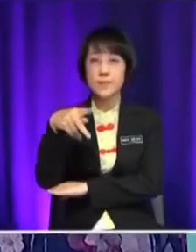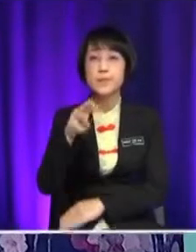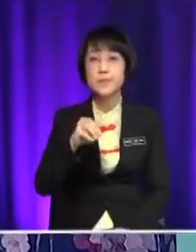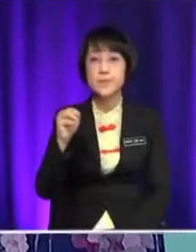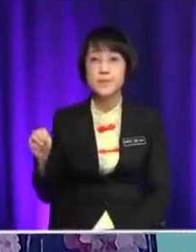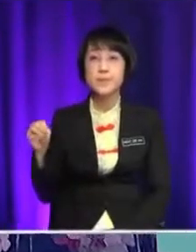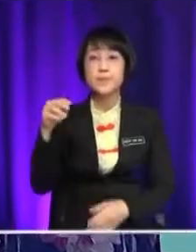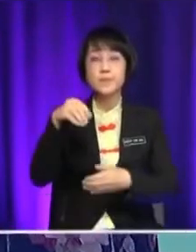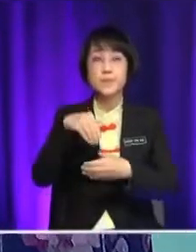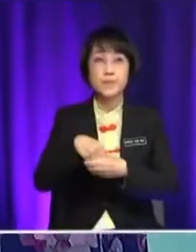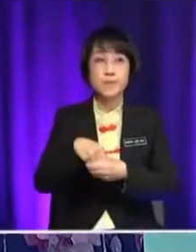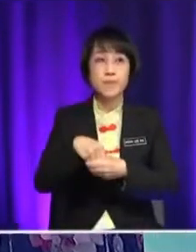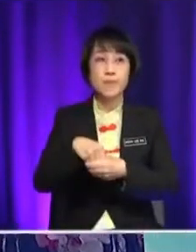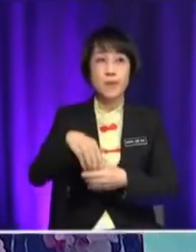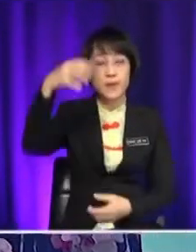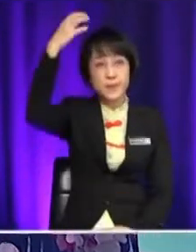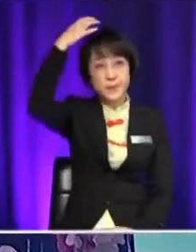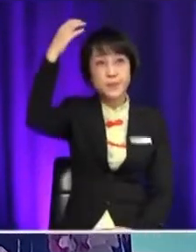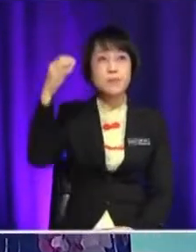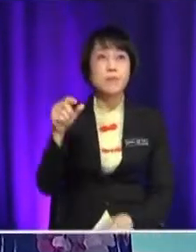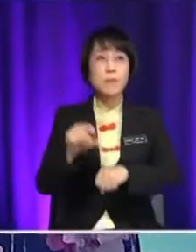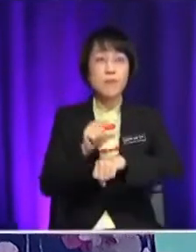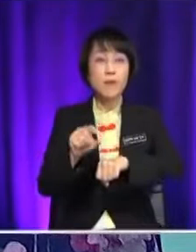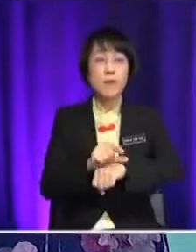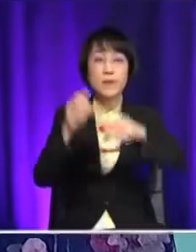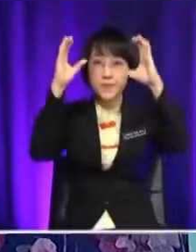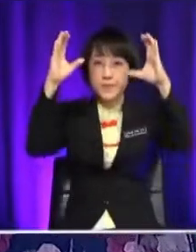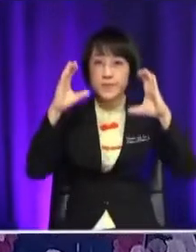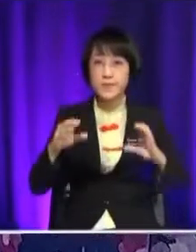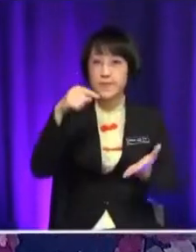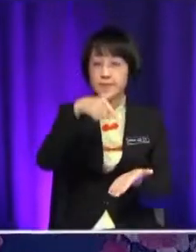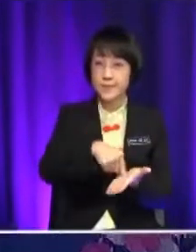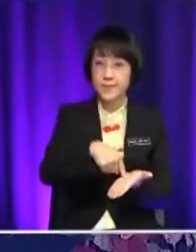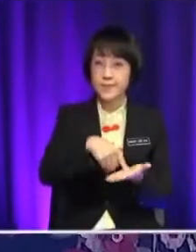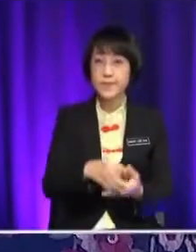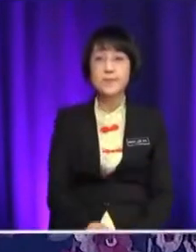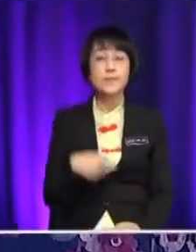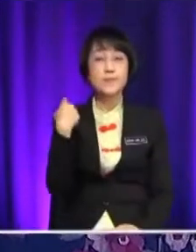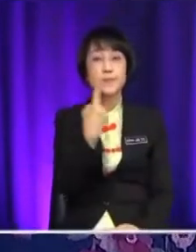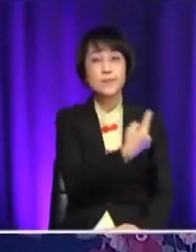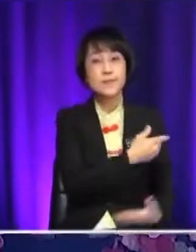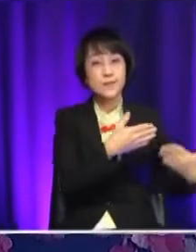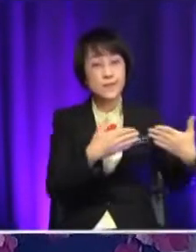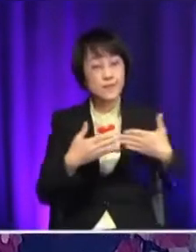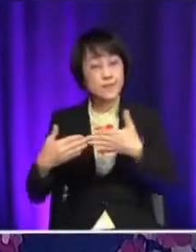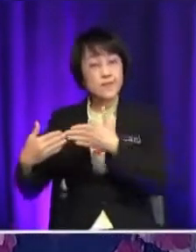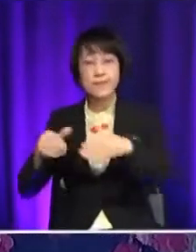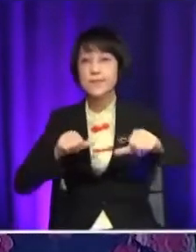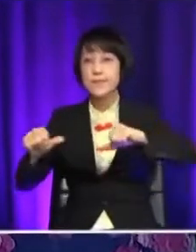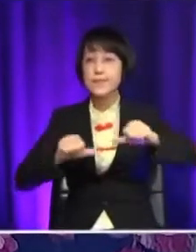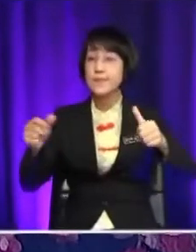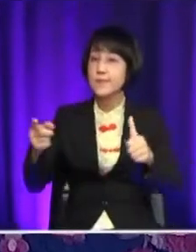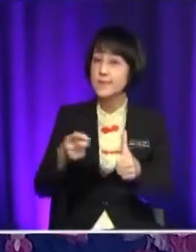mengaplikasikan teknik ini. Jadi Mira, kita tak payah bertangguh lagi. Kita teruskan dengan aktiviti pertama,